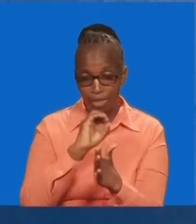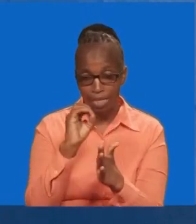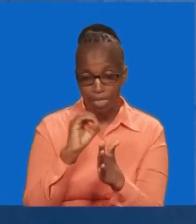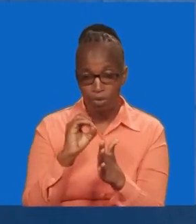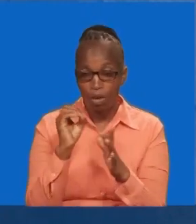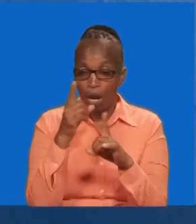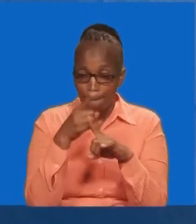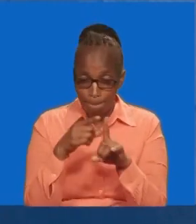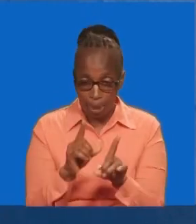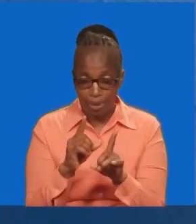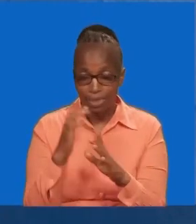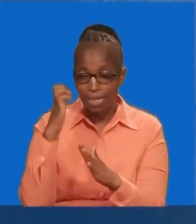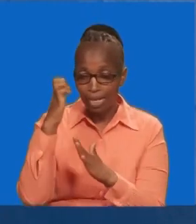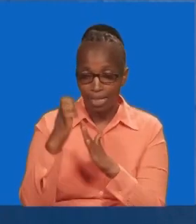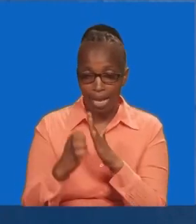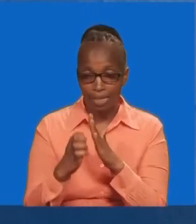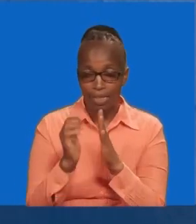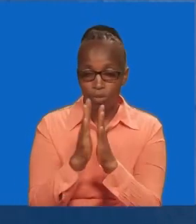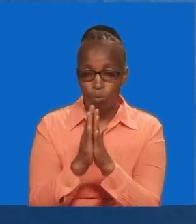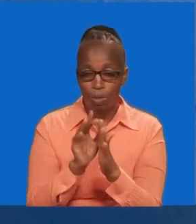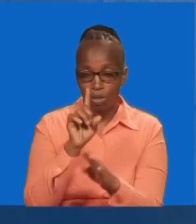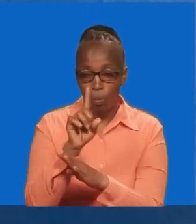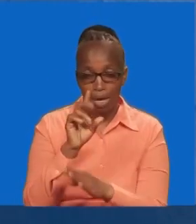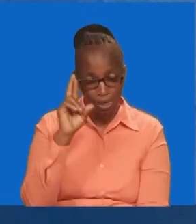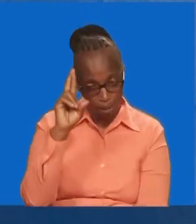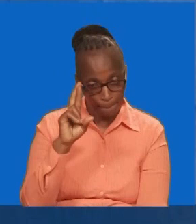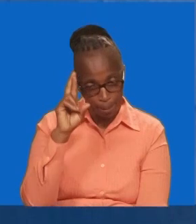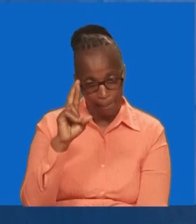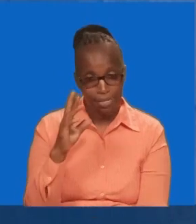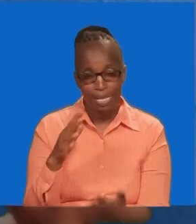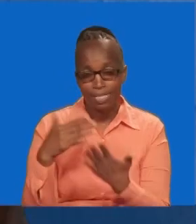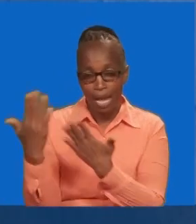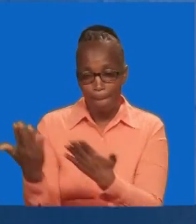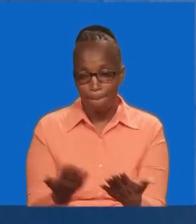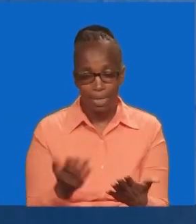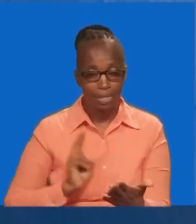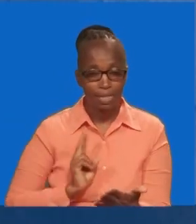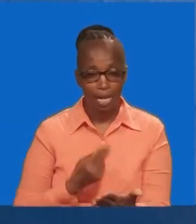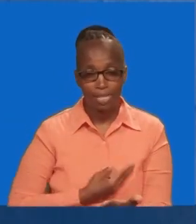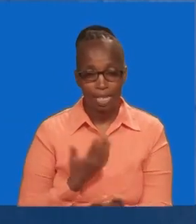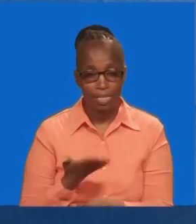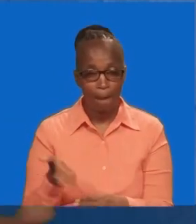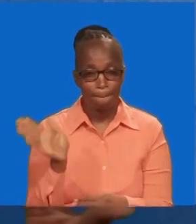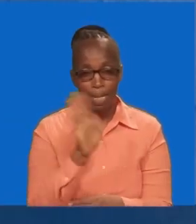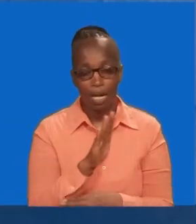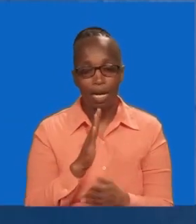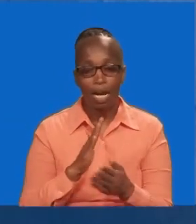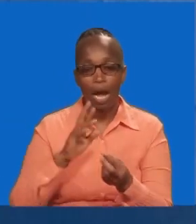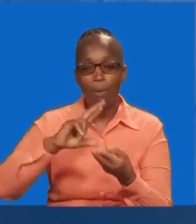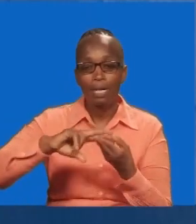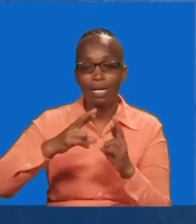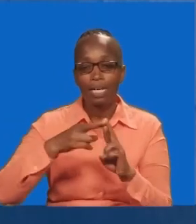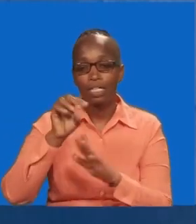Yesu hakuwa na shida, but he had only one purpose. Kuturejesha